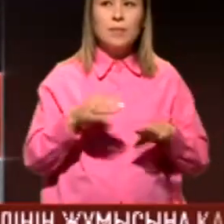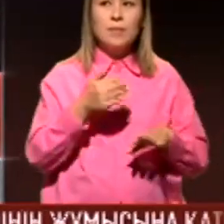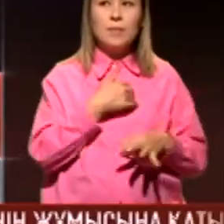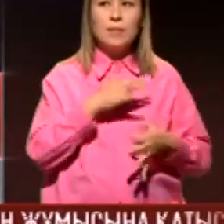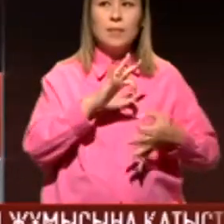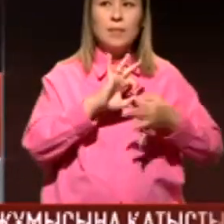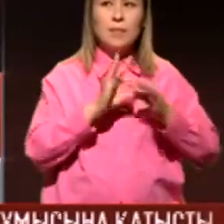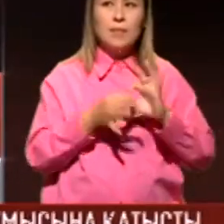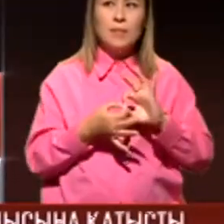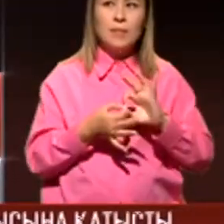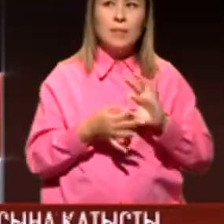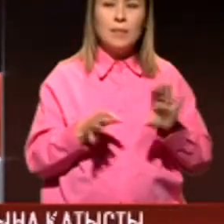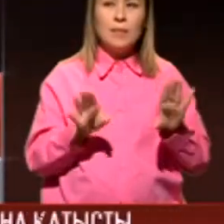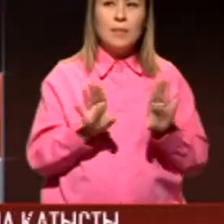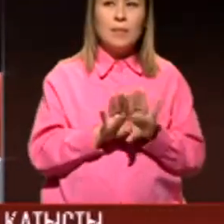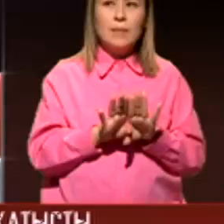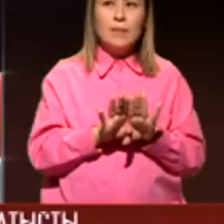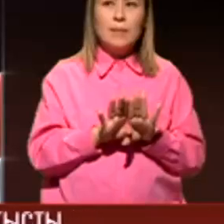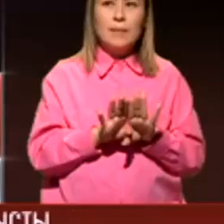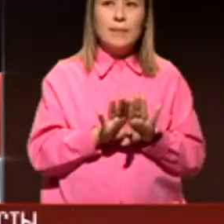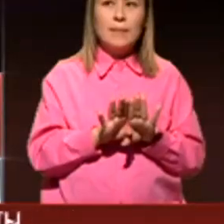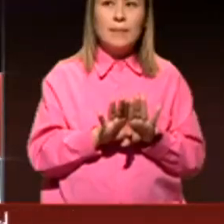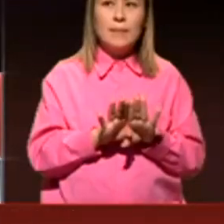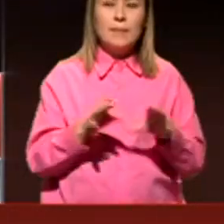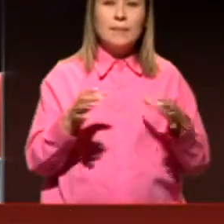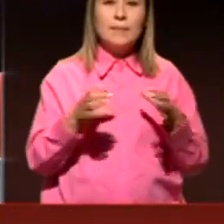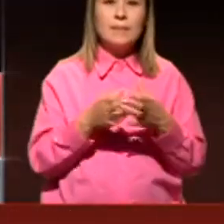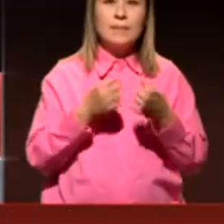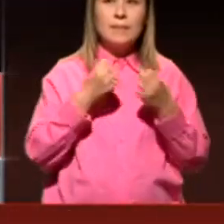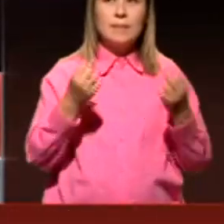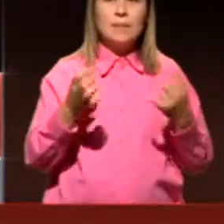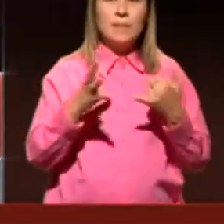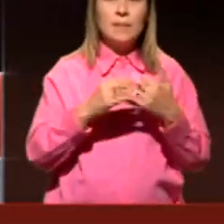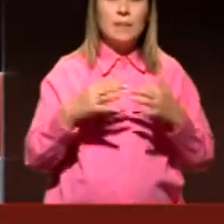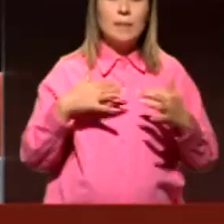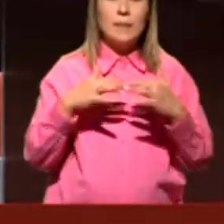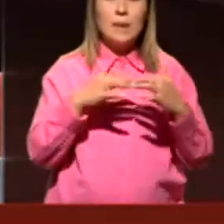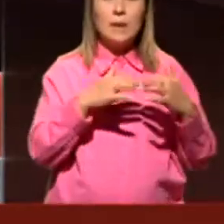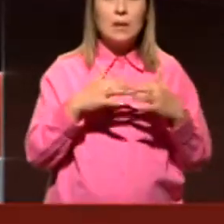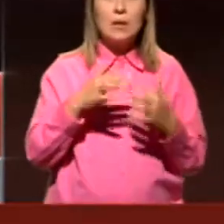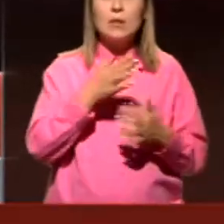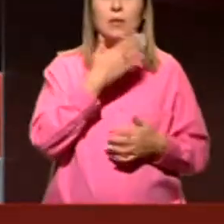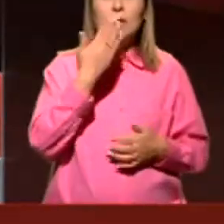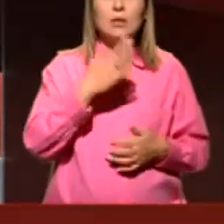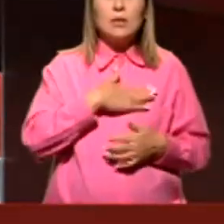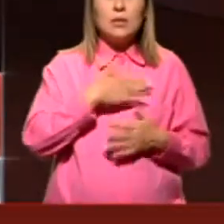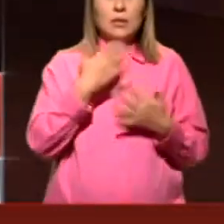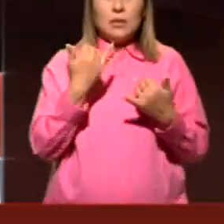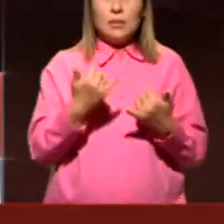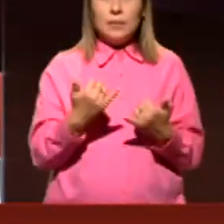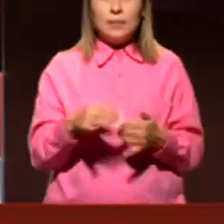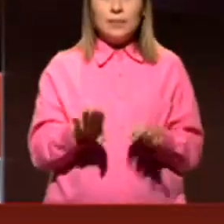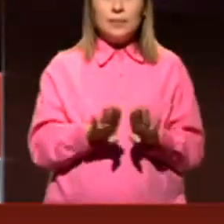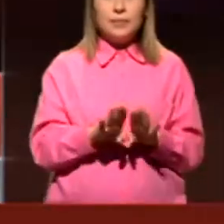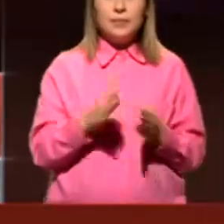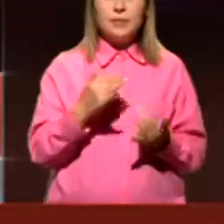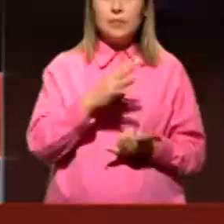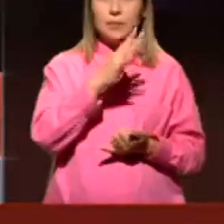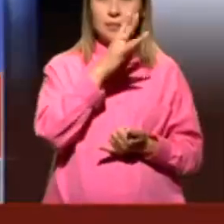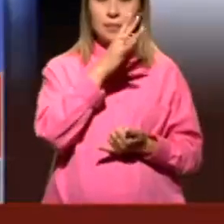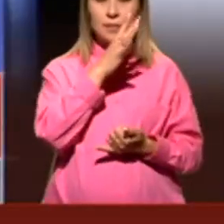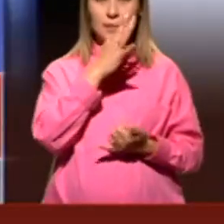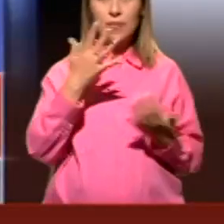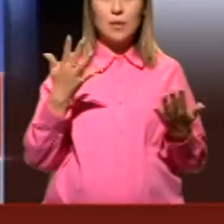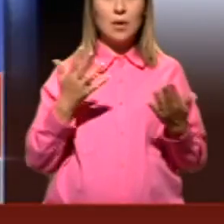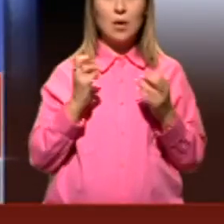Мырза. Жақсы. Біздің сол қиян кеңістікке деген талас жүріп жатқан жоқ па? Бізге қазір осы біздің ғасырда